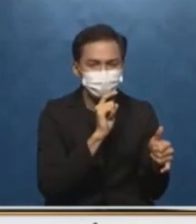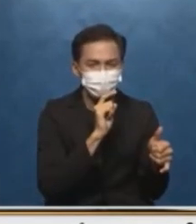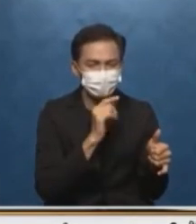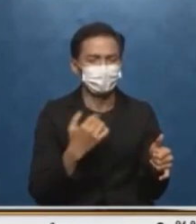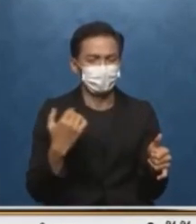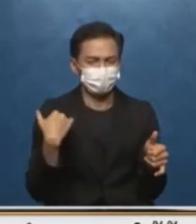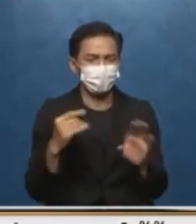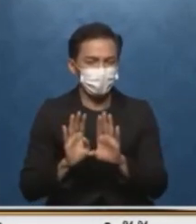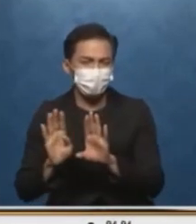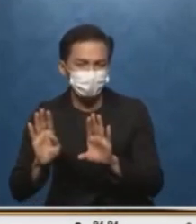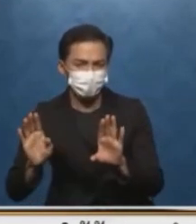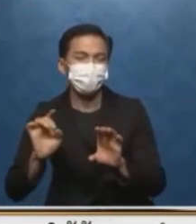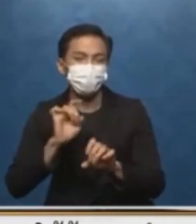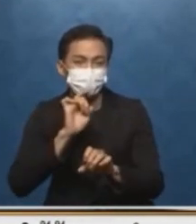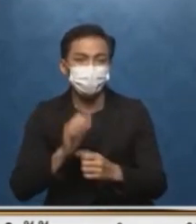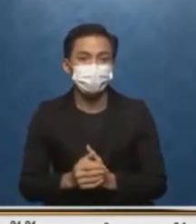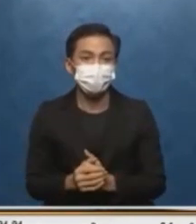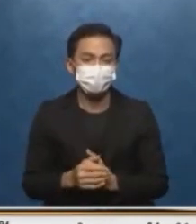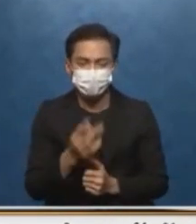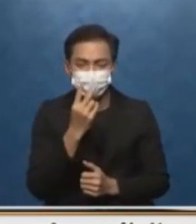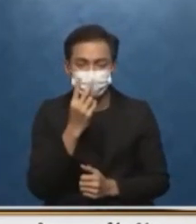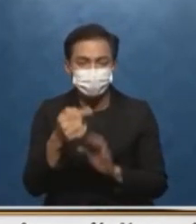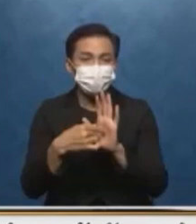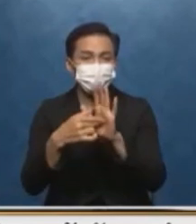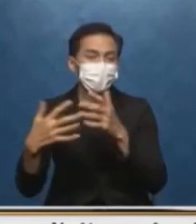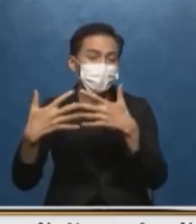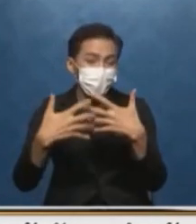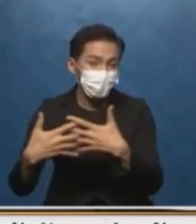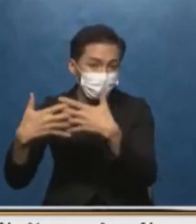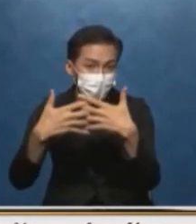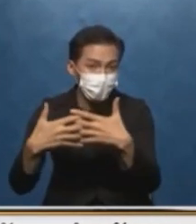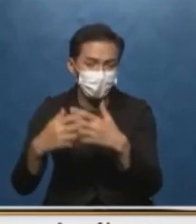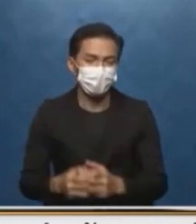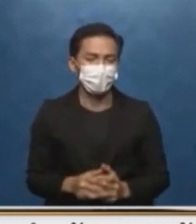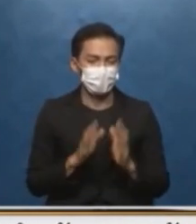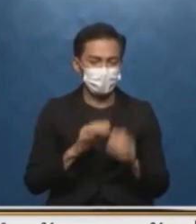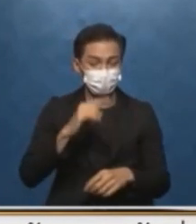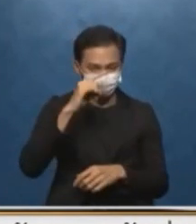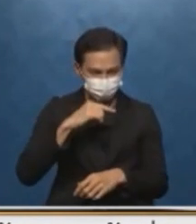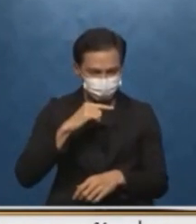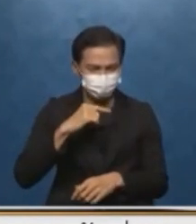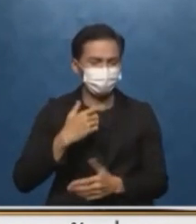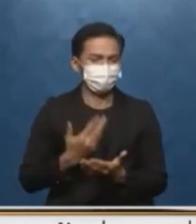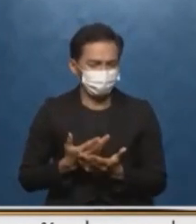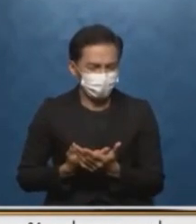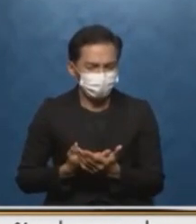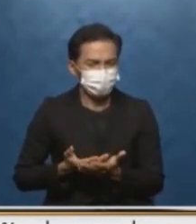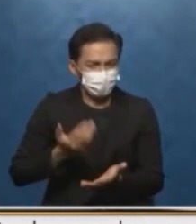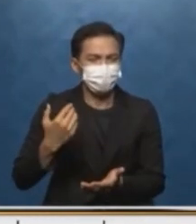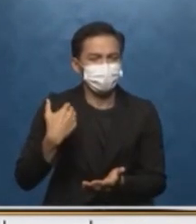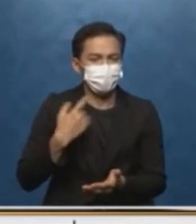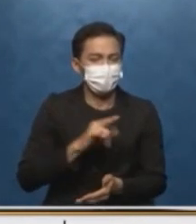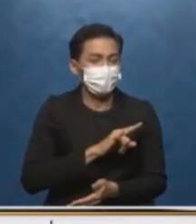ริ่มทยอยเปิดแล้วค่ะเราไปดูนะคะอเมริกาตอนนี้คนไทยหลายคนที่มีสตางค์หน่อยบินไปที่อเมริก